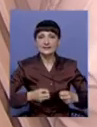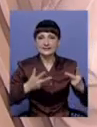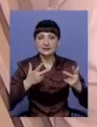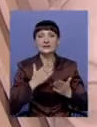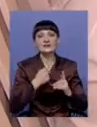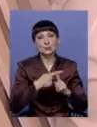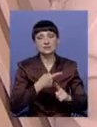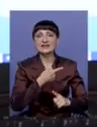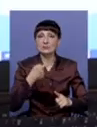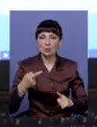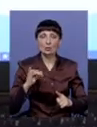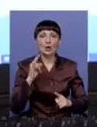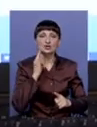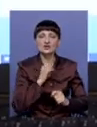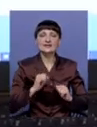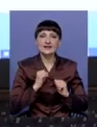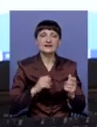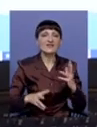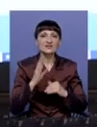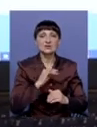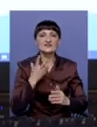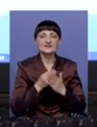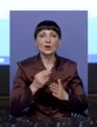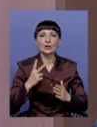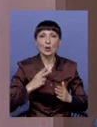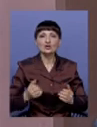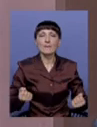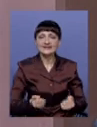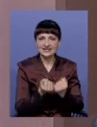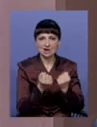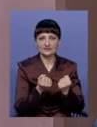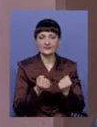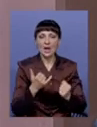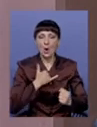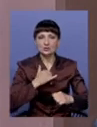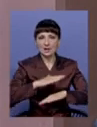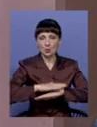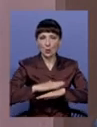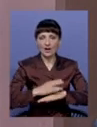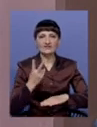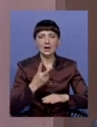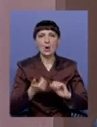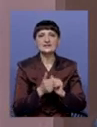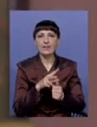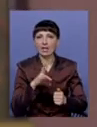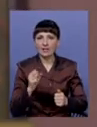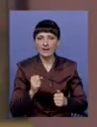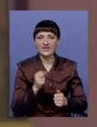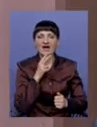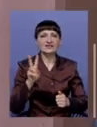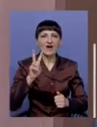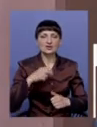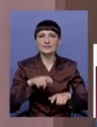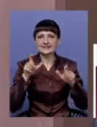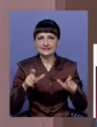плюсы и минусы но женщина старается во всем поддерживать своих детей но свои уроки начинаются 2 смены два часа мы как положено судимся